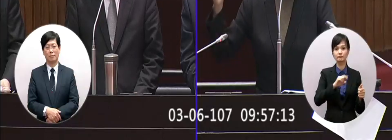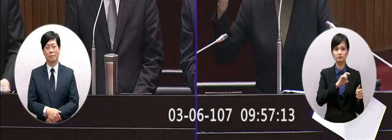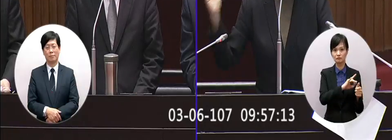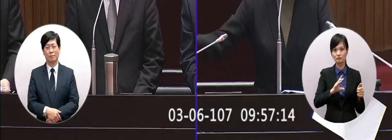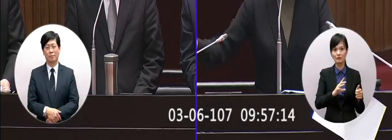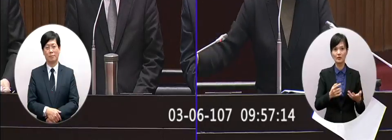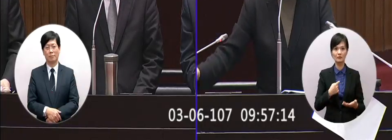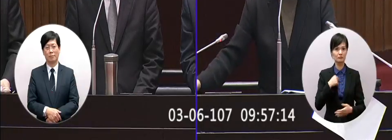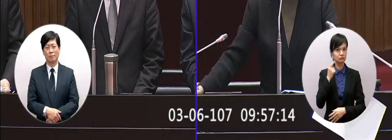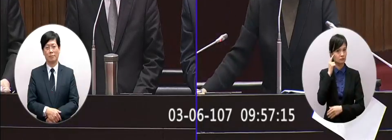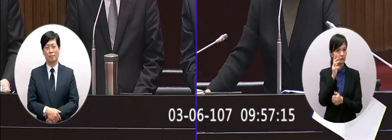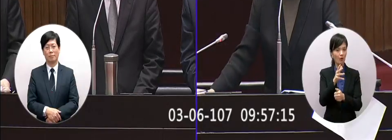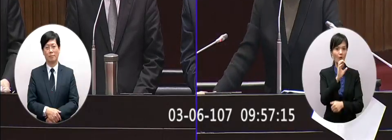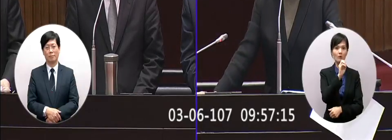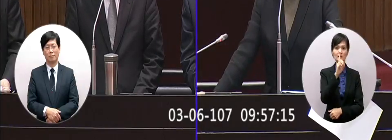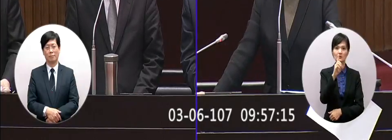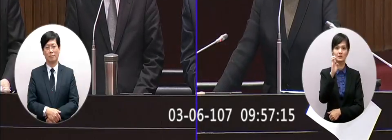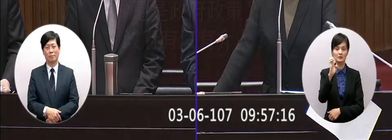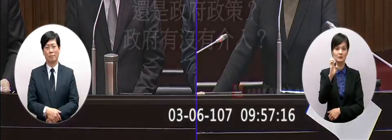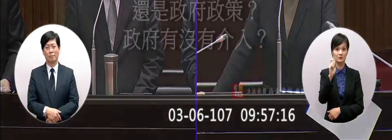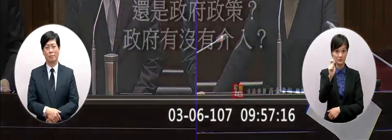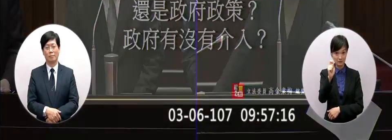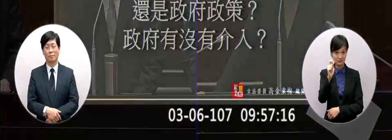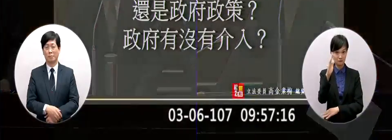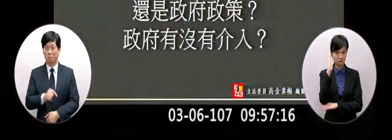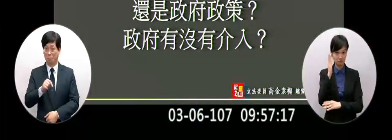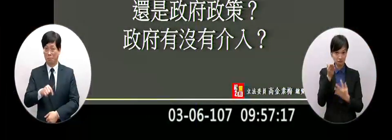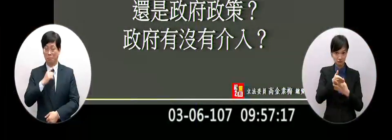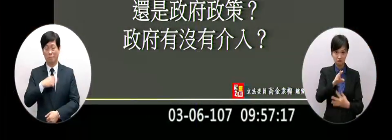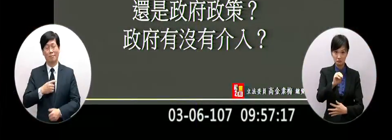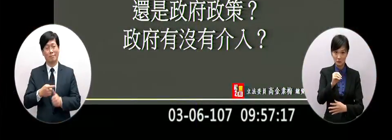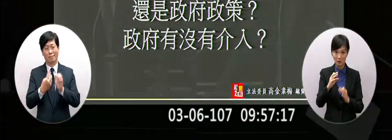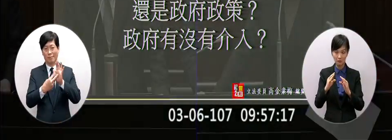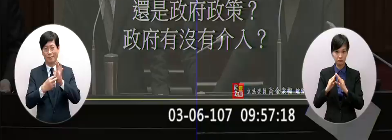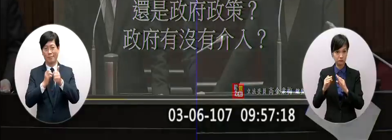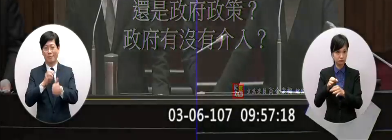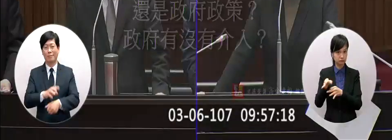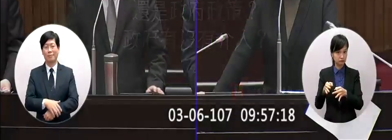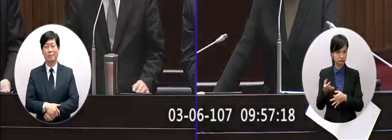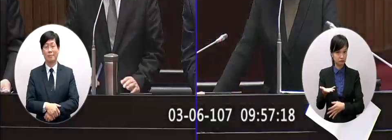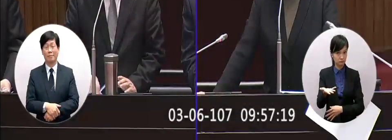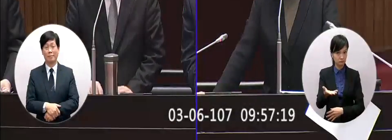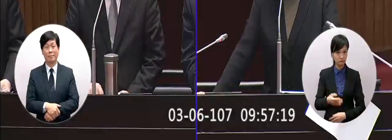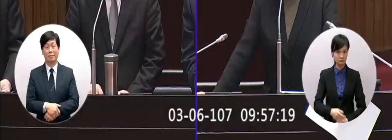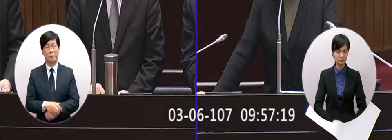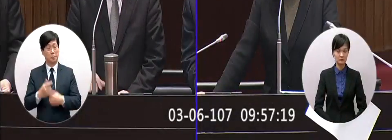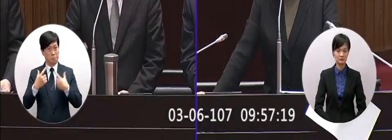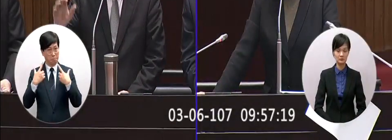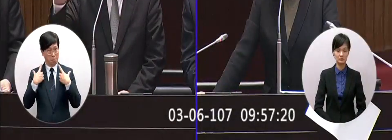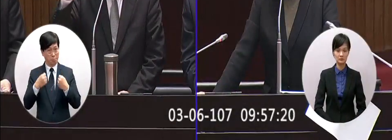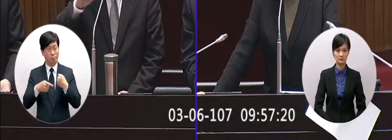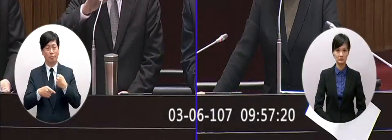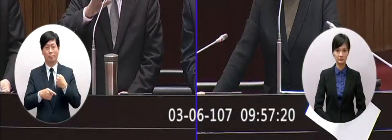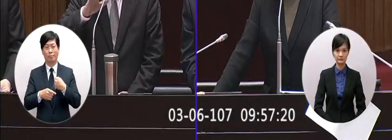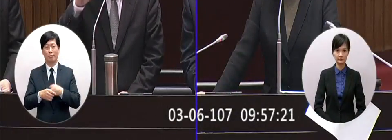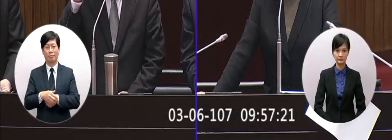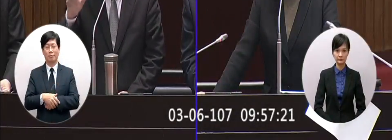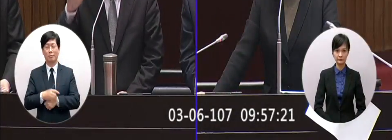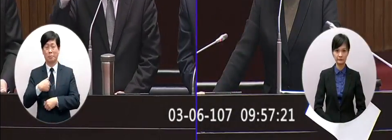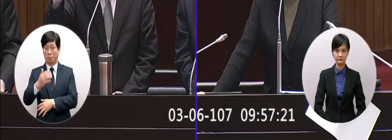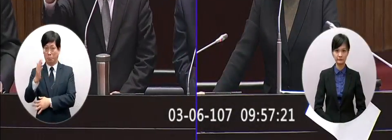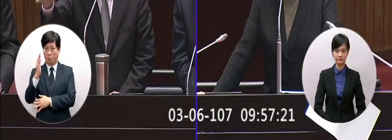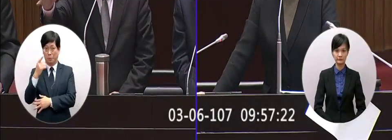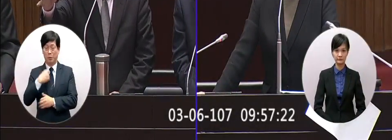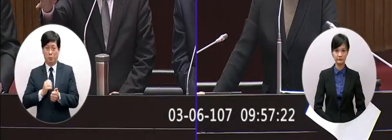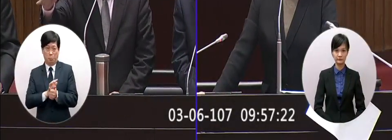业模式还是政府有没有介入？ 这个高委员，我跟你说明哦。就是说基本上啊，当然我们政